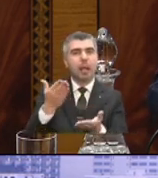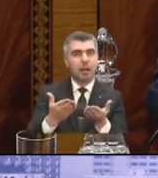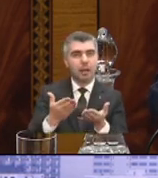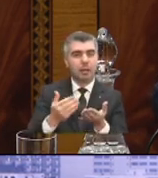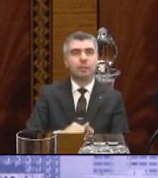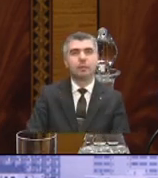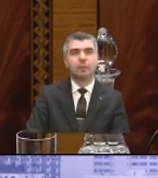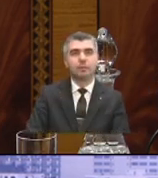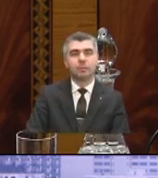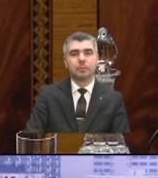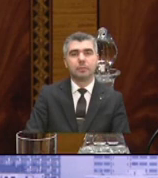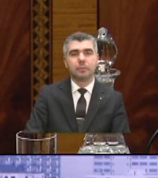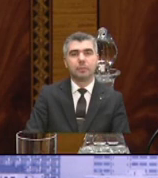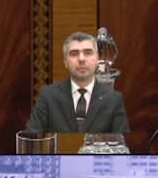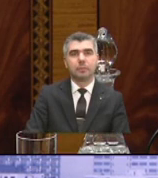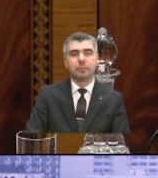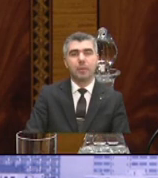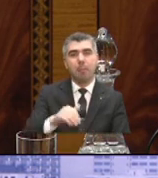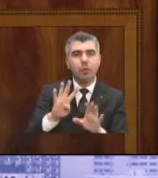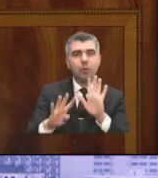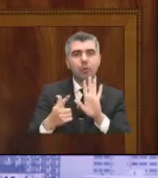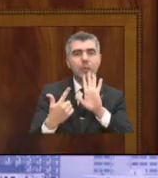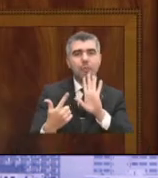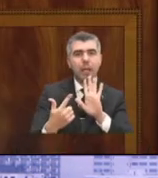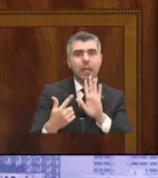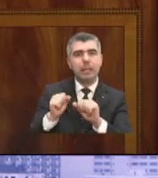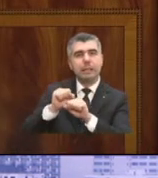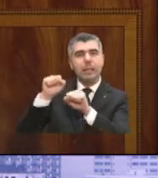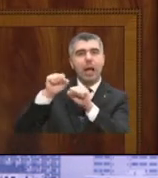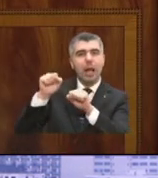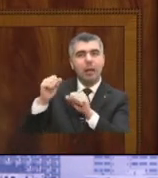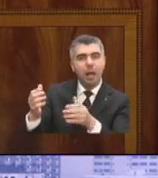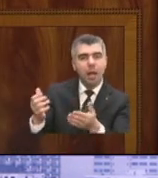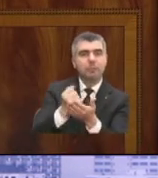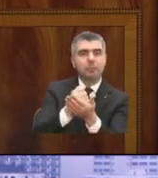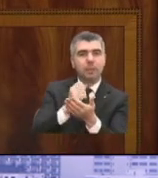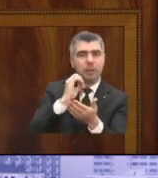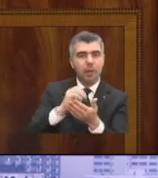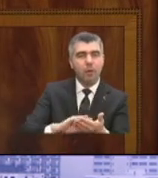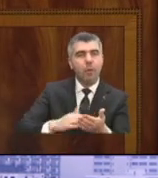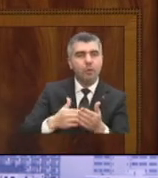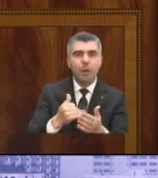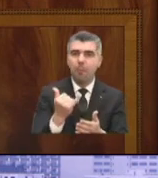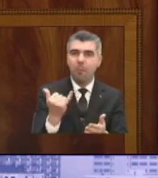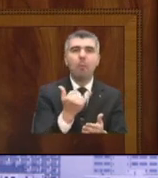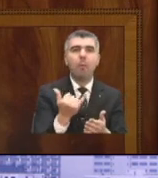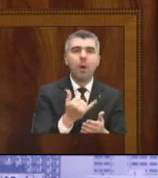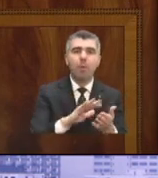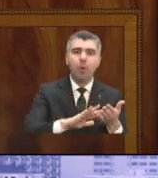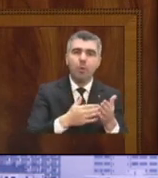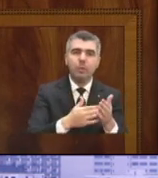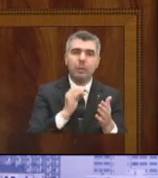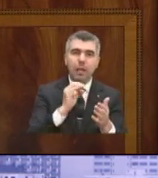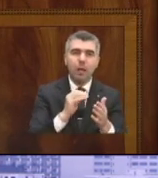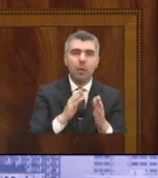مقترح تعديله لمشروع قانون الماليه كان هناك اجماع بين فرق المعارضه رغم اختلافها وتشر ضمها حول الاولويات